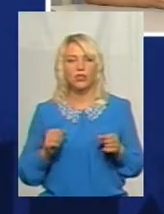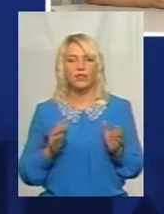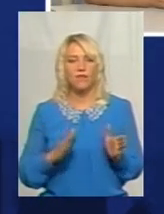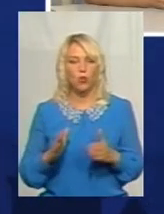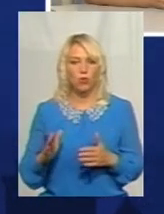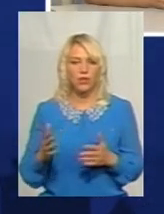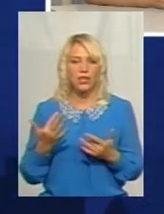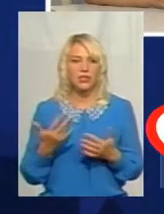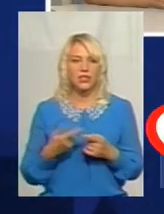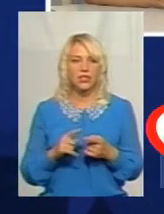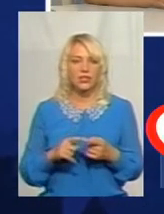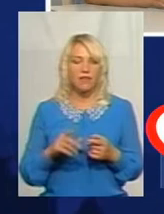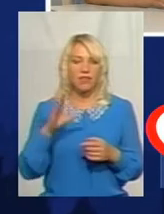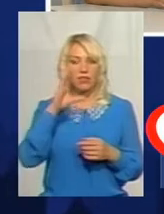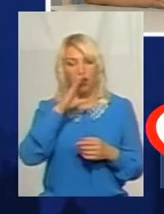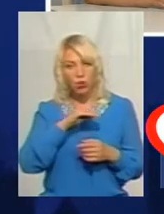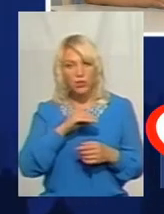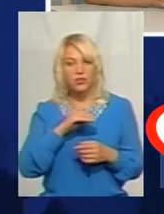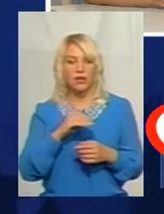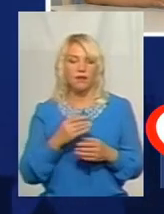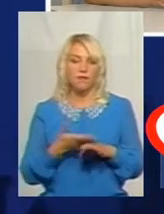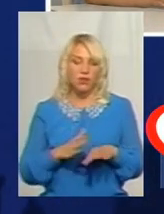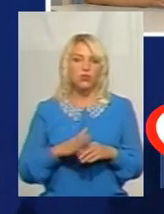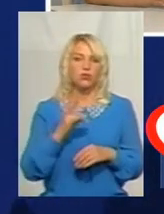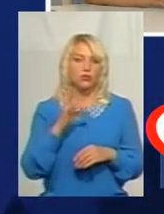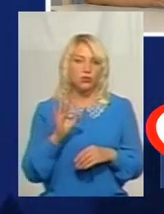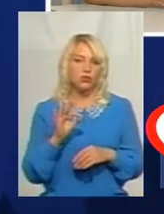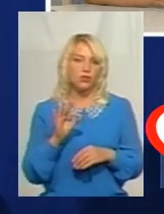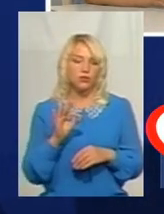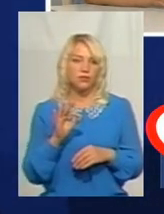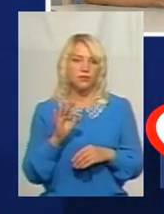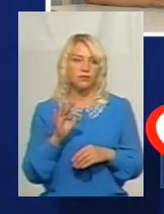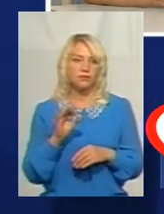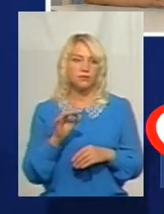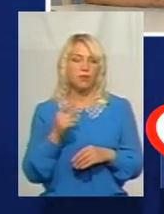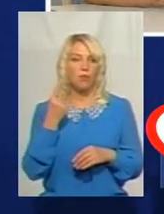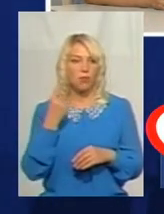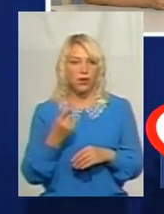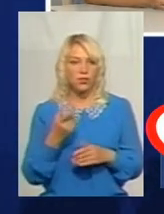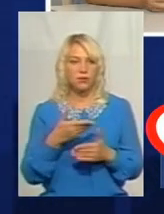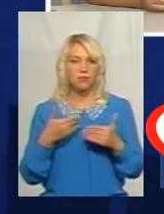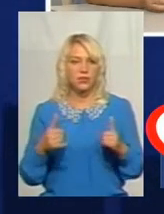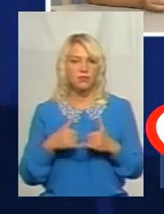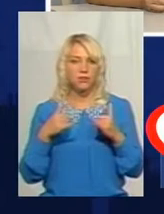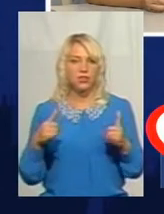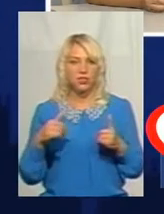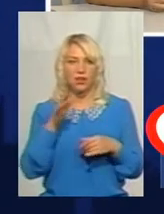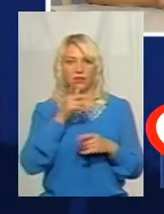врегулювати. Наскільки це вдалося, ну, звісно, важко але сказати. Але, по-перше, ми збільшили